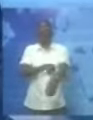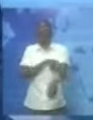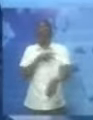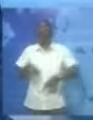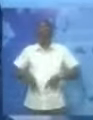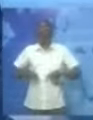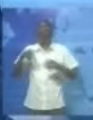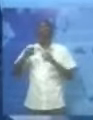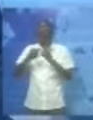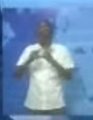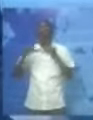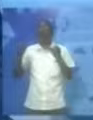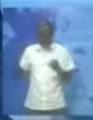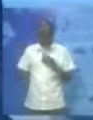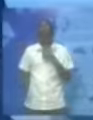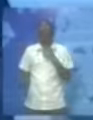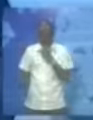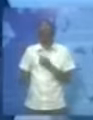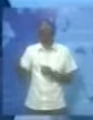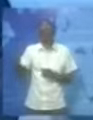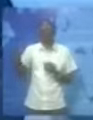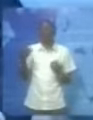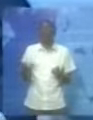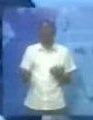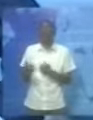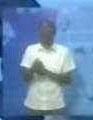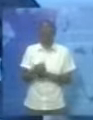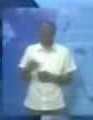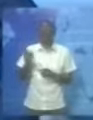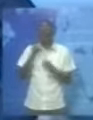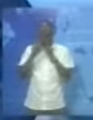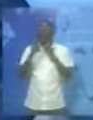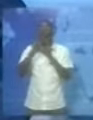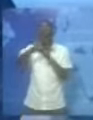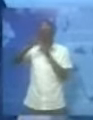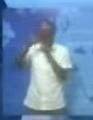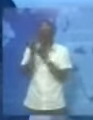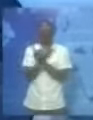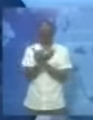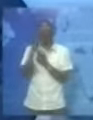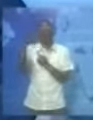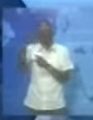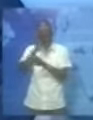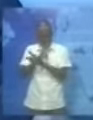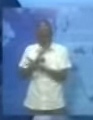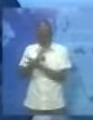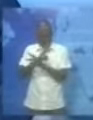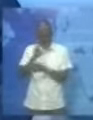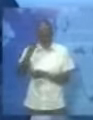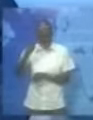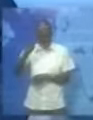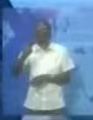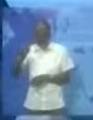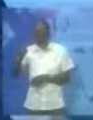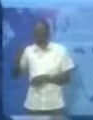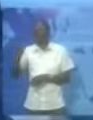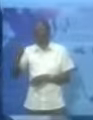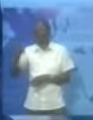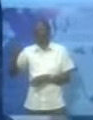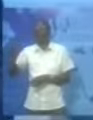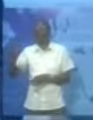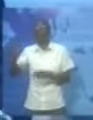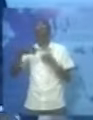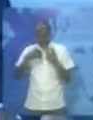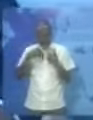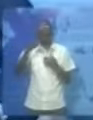journalisme que vous nous avez dit tout à l'heure. En tout cas, comme nous parlons de culture, la préservation des ruines de l'Oropénie préoccupe